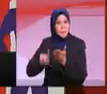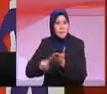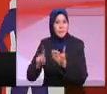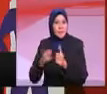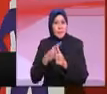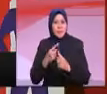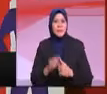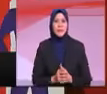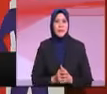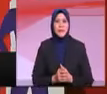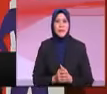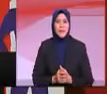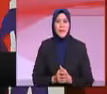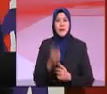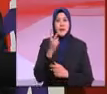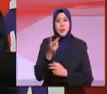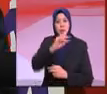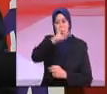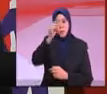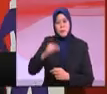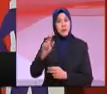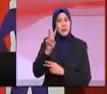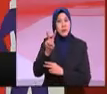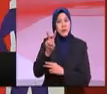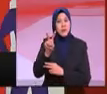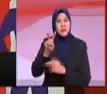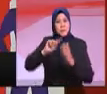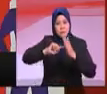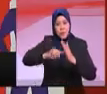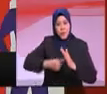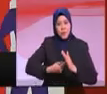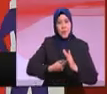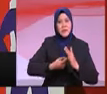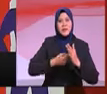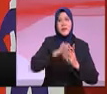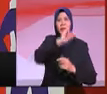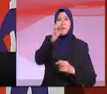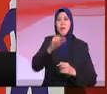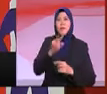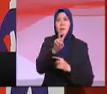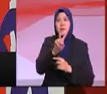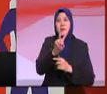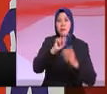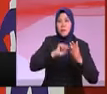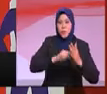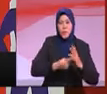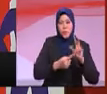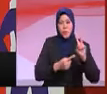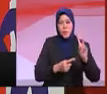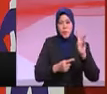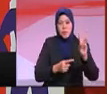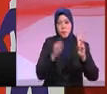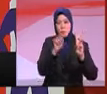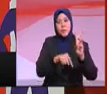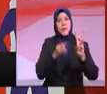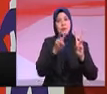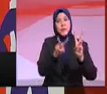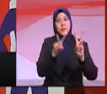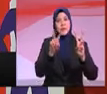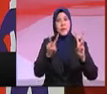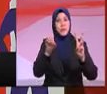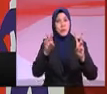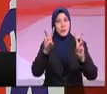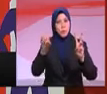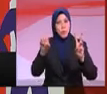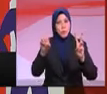Dan yang inilah kita lihat gelombang kedua, iaitu kita mula gelombang kedua pada 26 Februari 2020